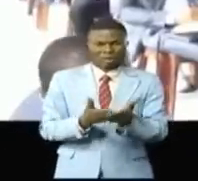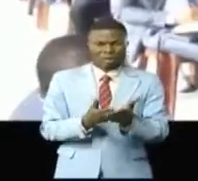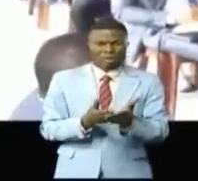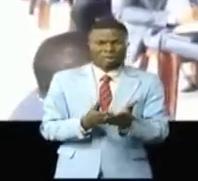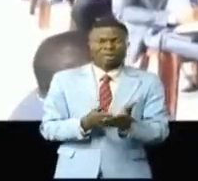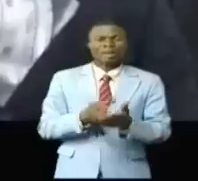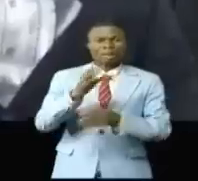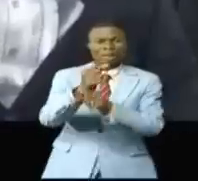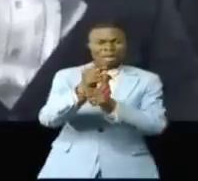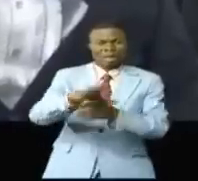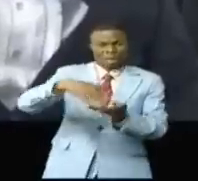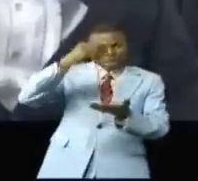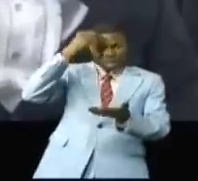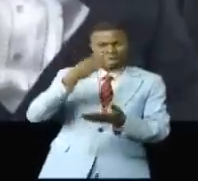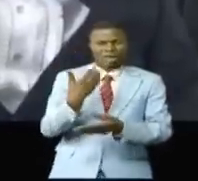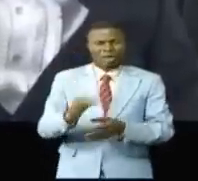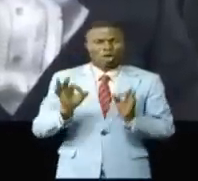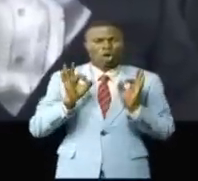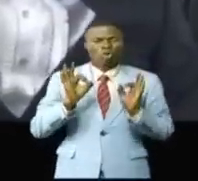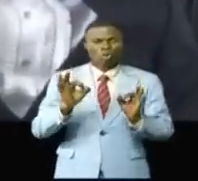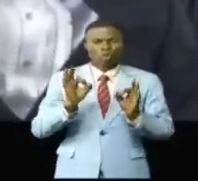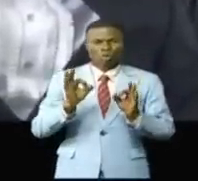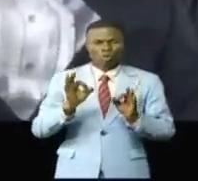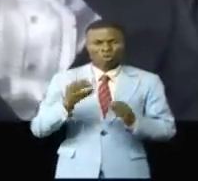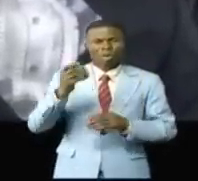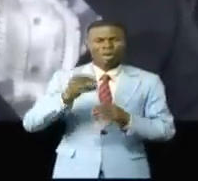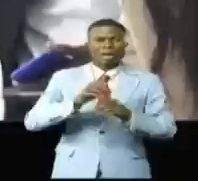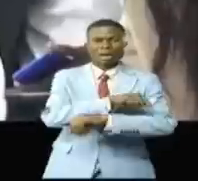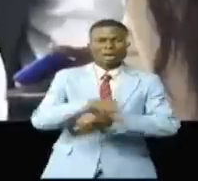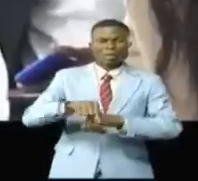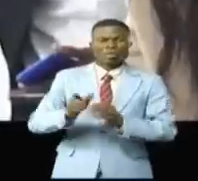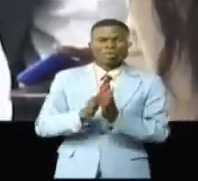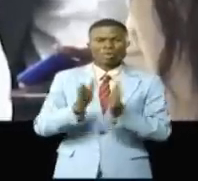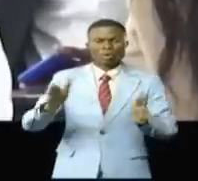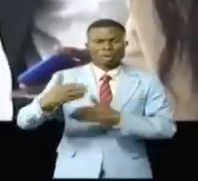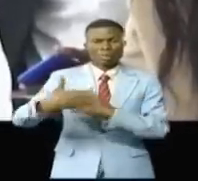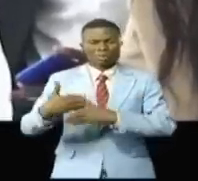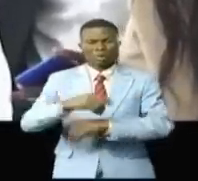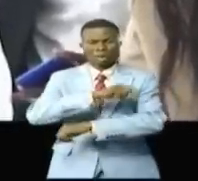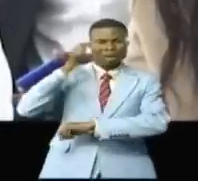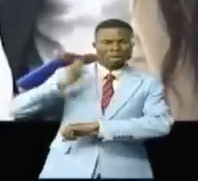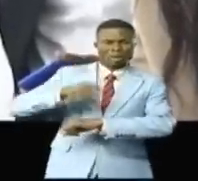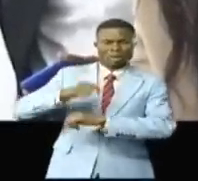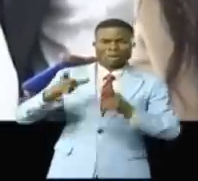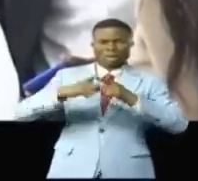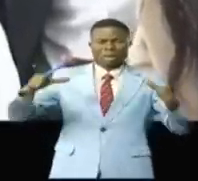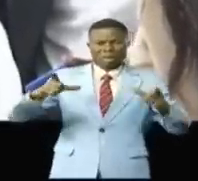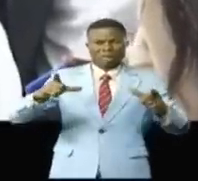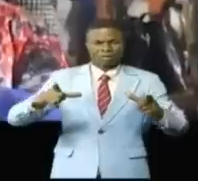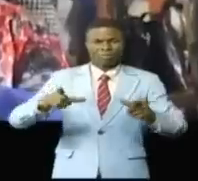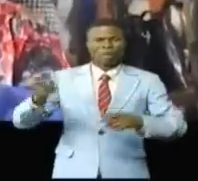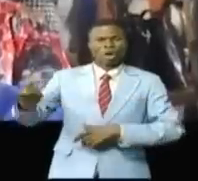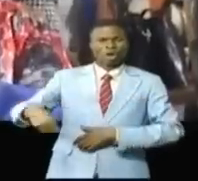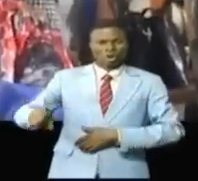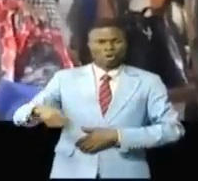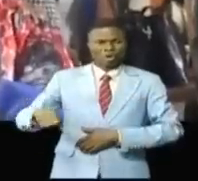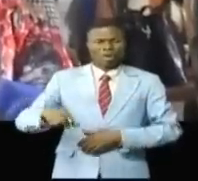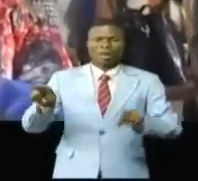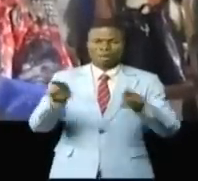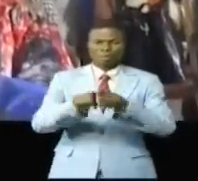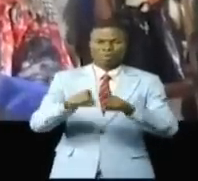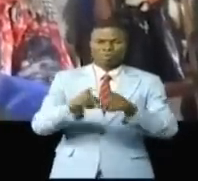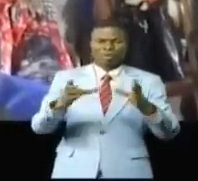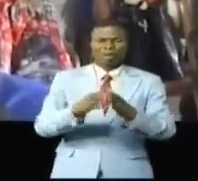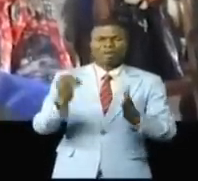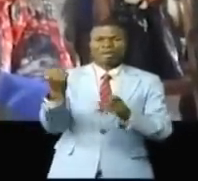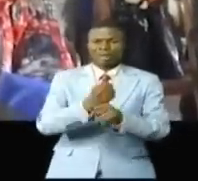ailleurs bénéficié des notions juridiques de la part du procureur général près le tribunal de grande instance de Gombe en rapport avec le